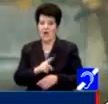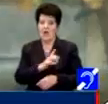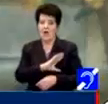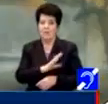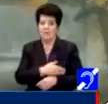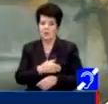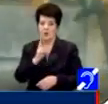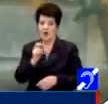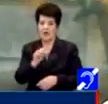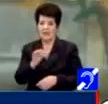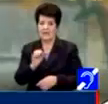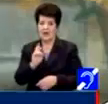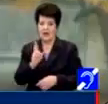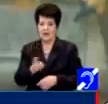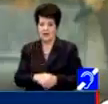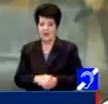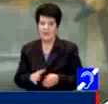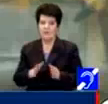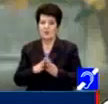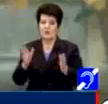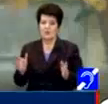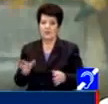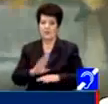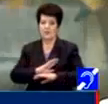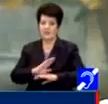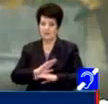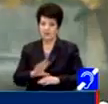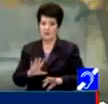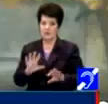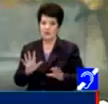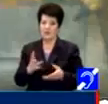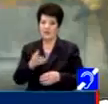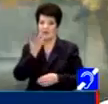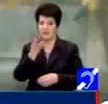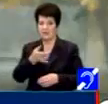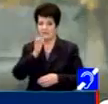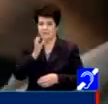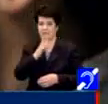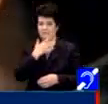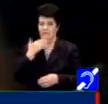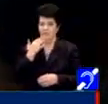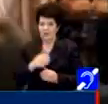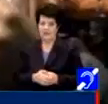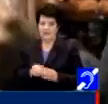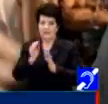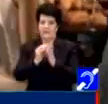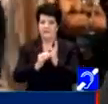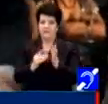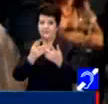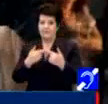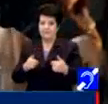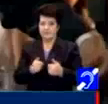cardiac, ceea ce este o cauză a majoritatea deceselor în cazul consumului abuziv de băuturi alcoolice. Statisticile